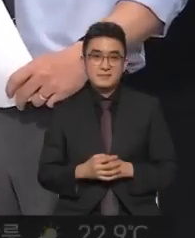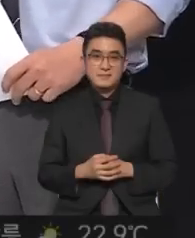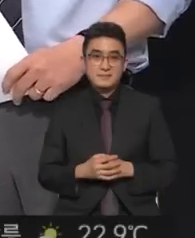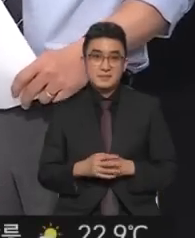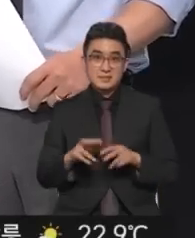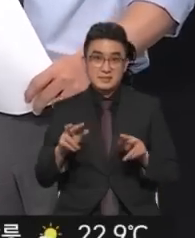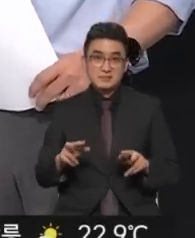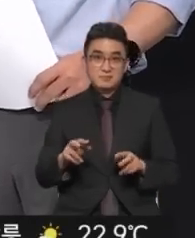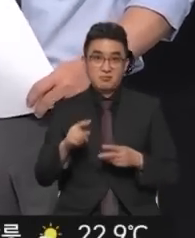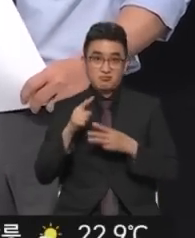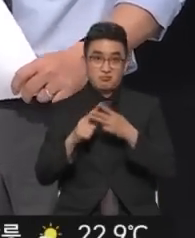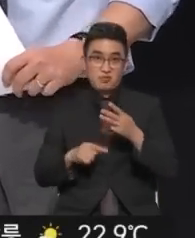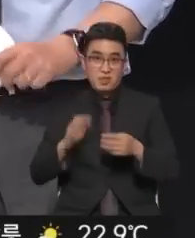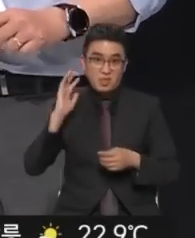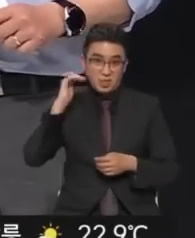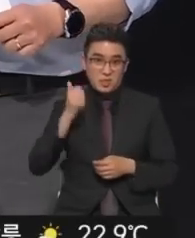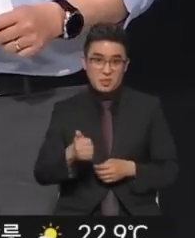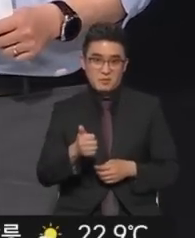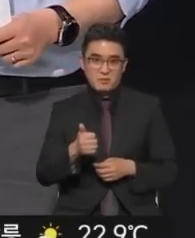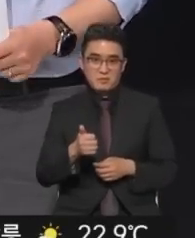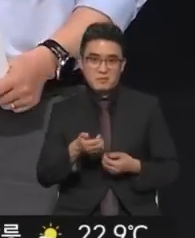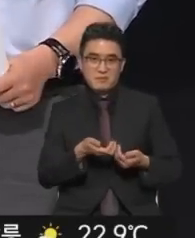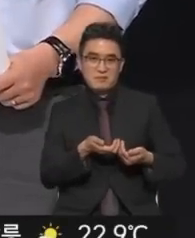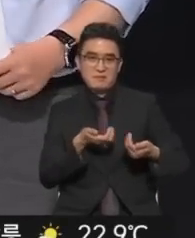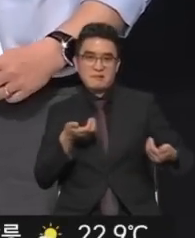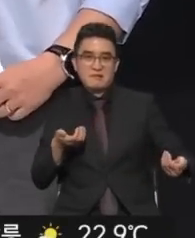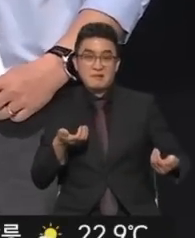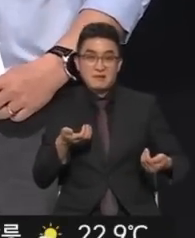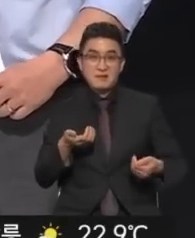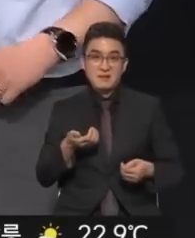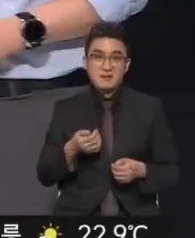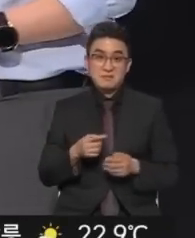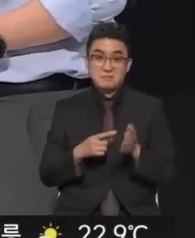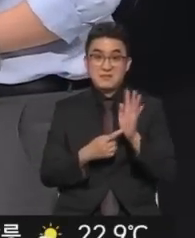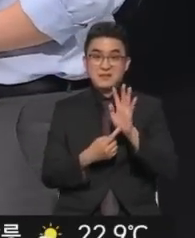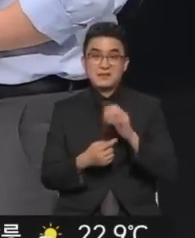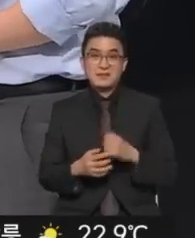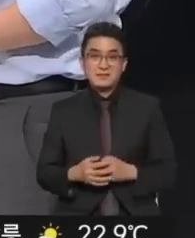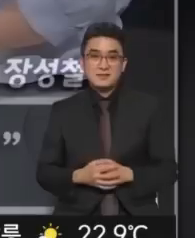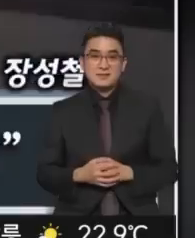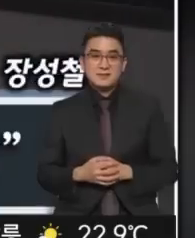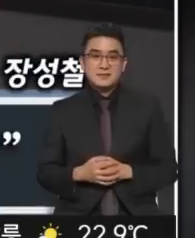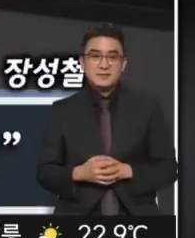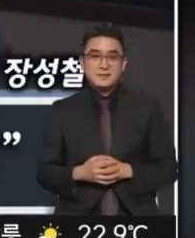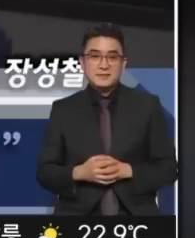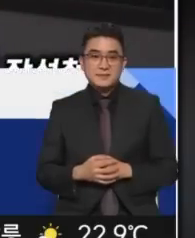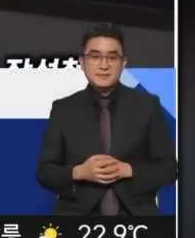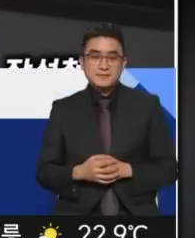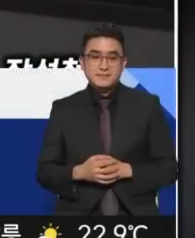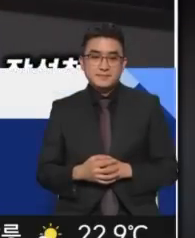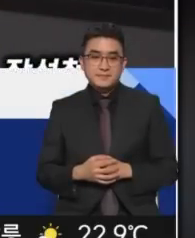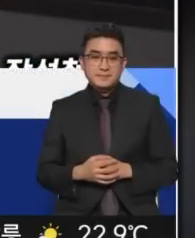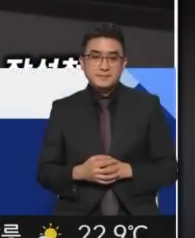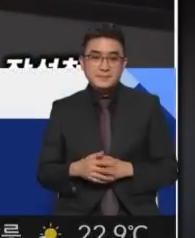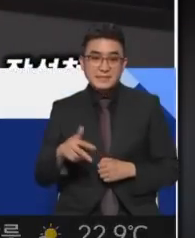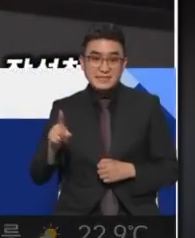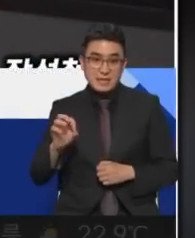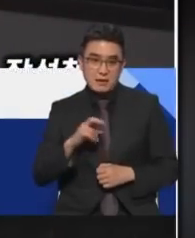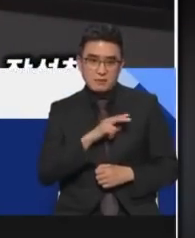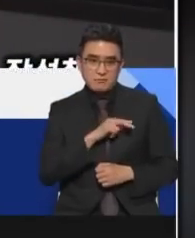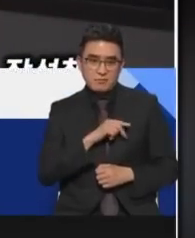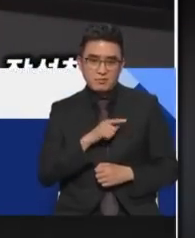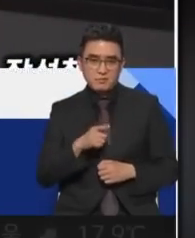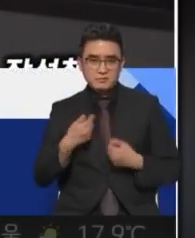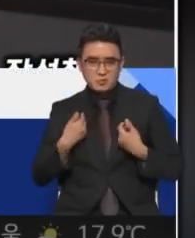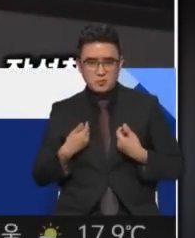지금은 윤석열 대통령의 눈 밖에 났다는 평가입니다. 장제원 의원은 정말 조용하게 있는 것